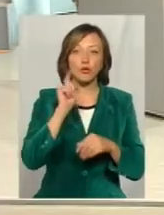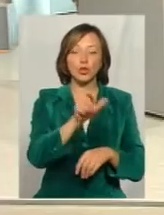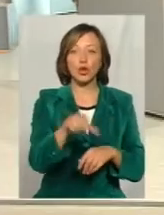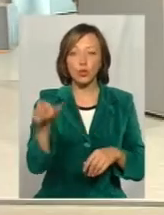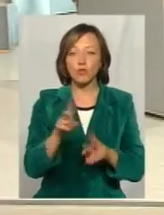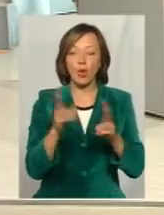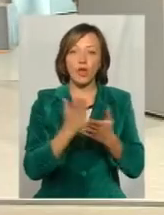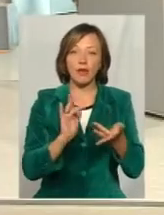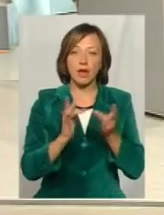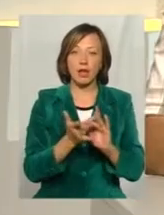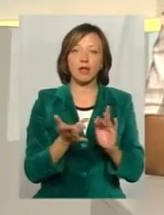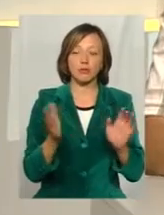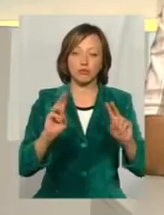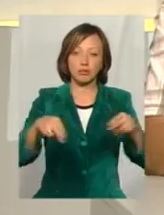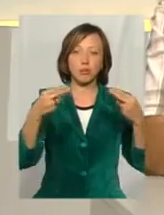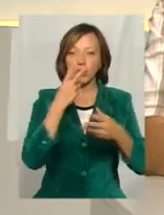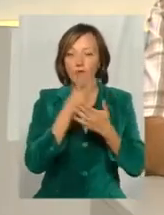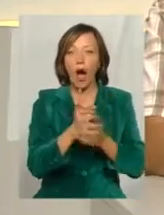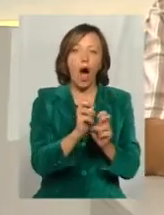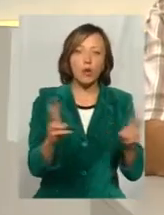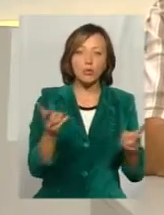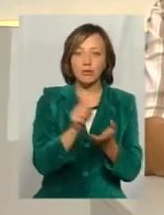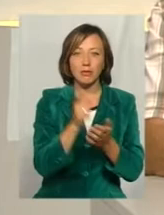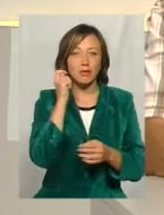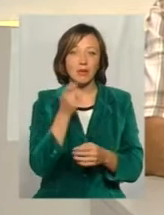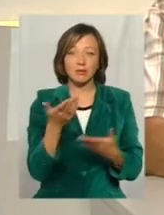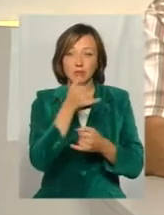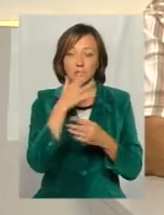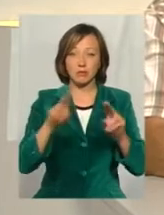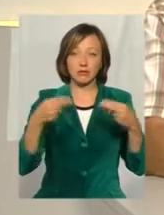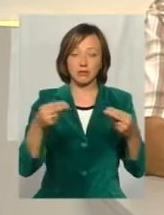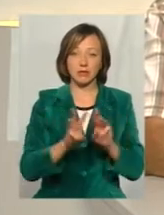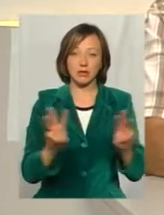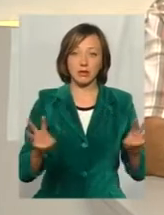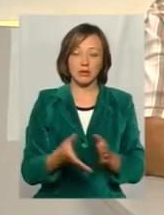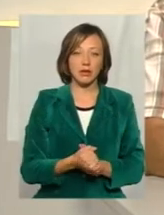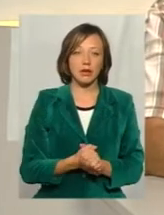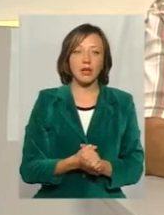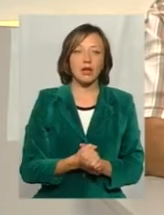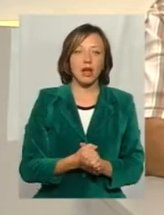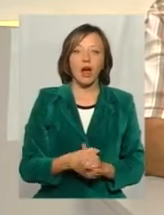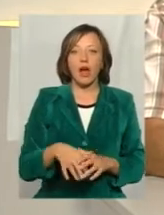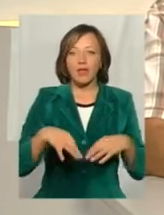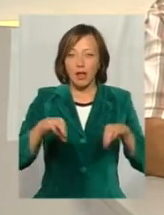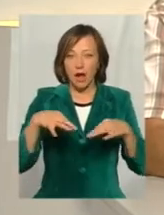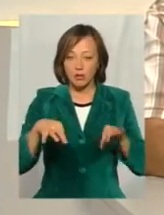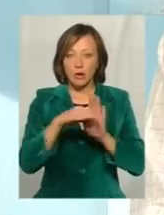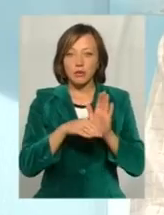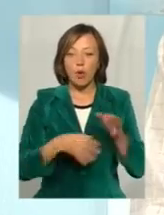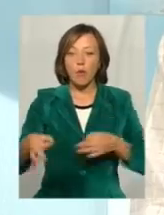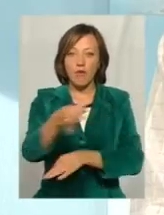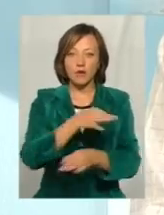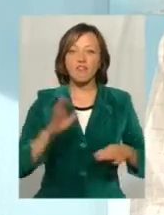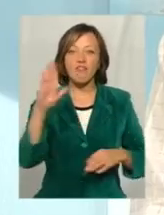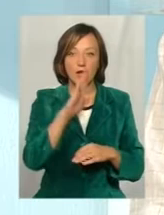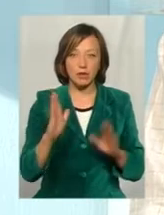в кого є інтернет, ми більш прогресивні, ми можемо зайти і подивитися. Але ви сказали, що транспортна мережа так само буде проходити обговорення так, десь обов'язково. Вересні, да, я